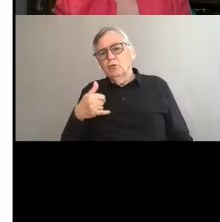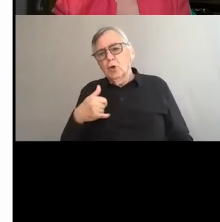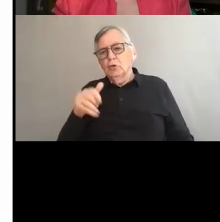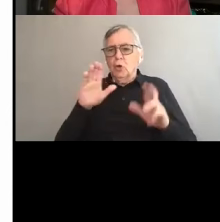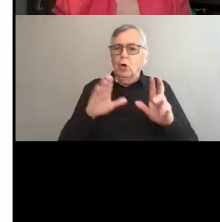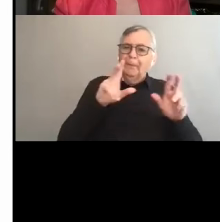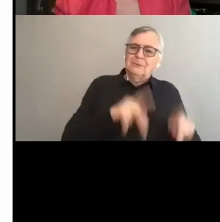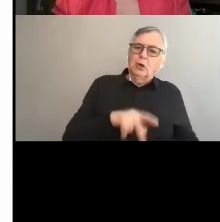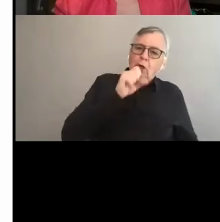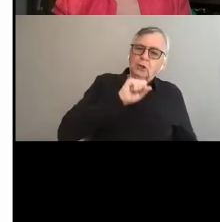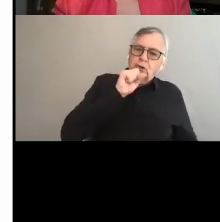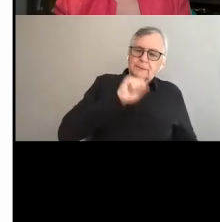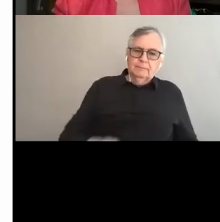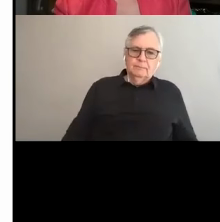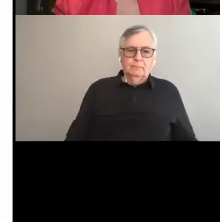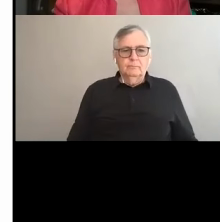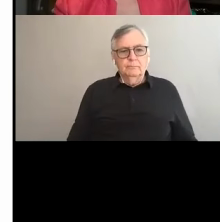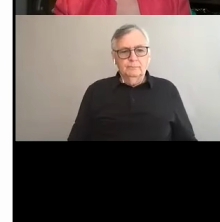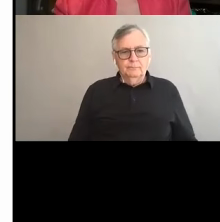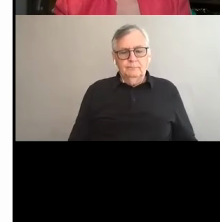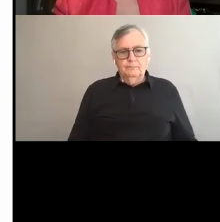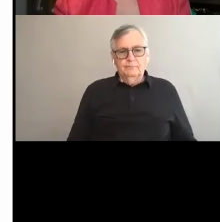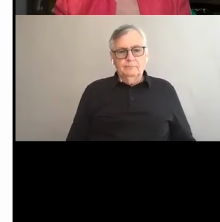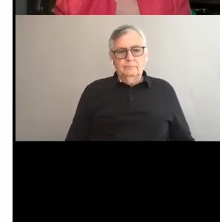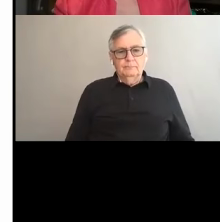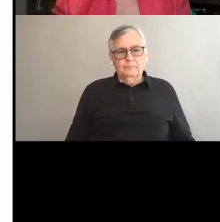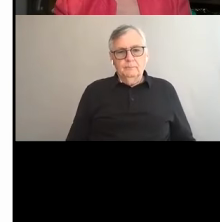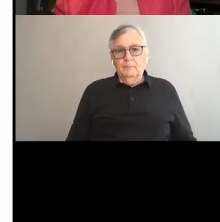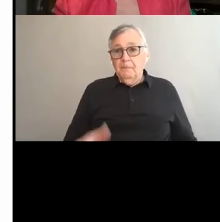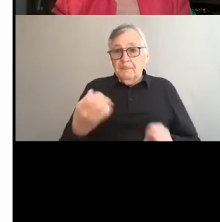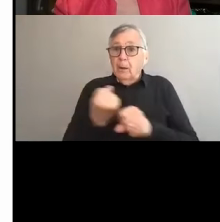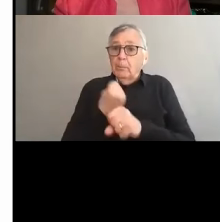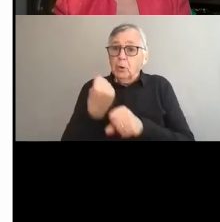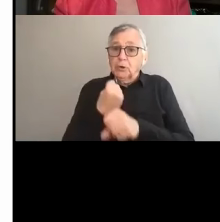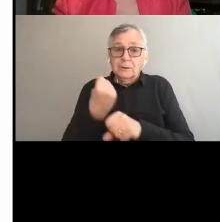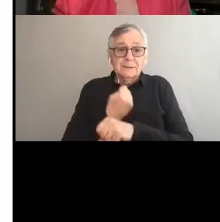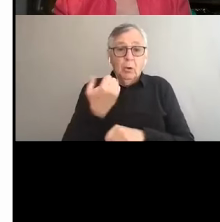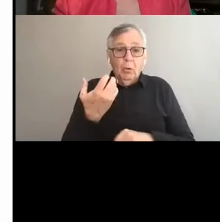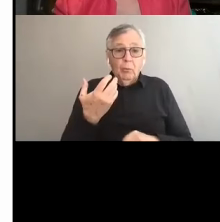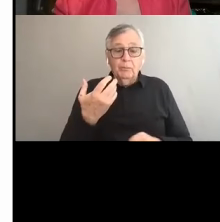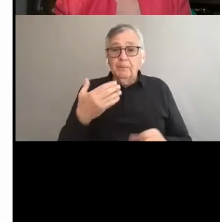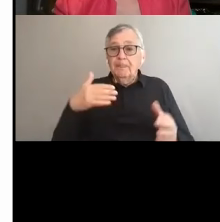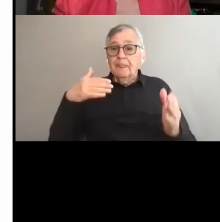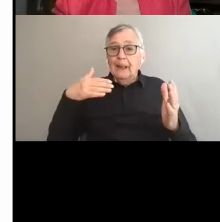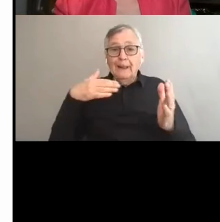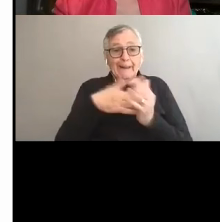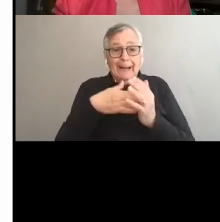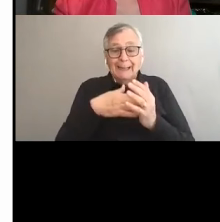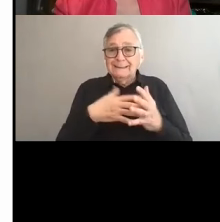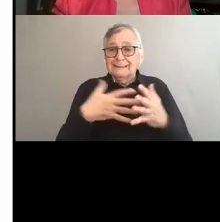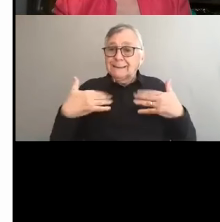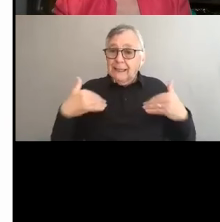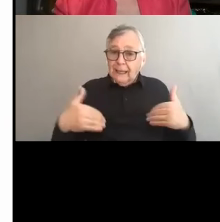âgées. Si on regarde la vitesse de production des anticorps et la protection, à